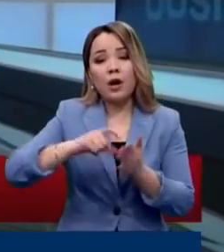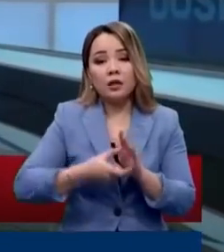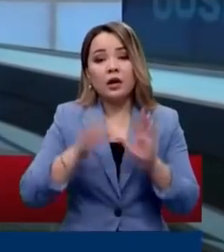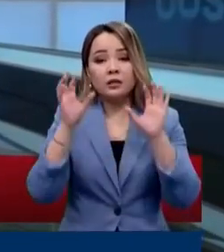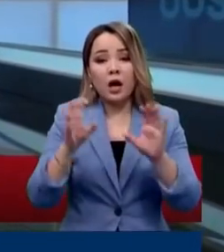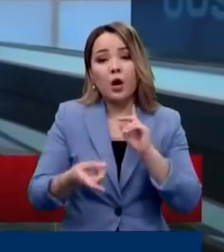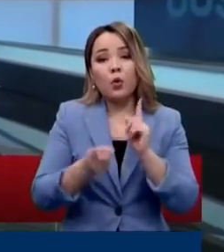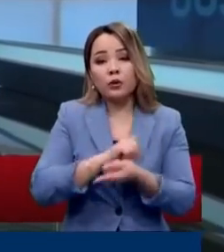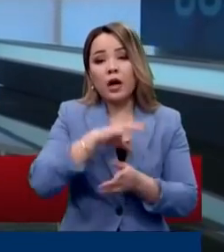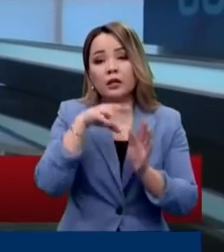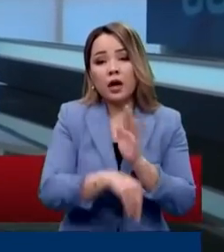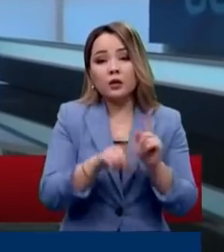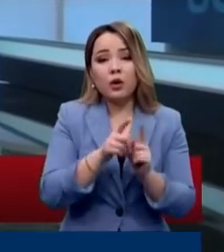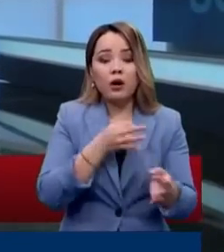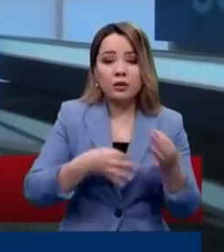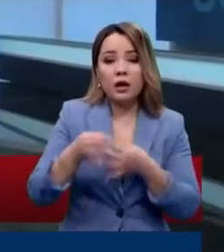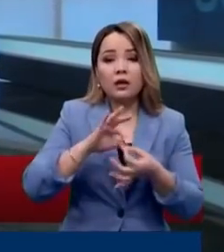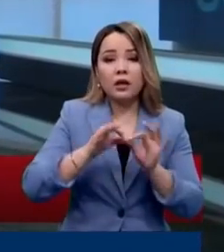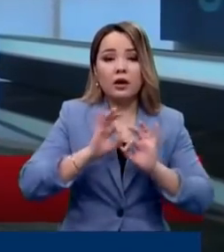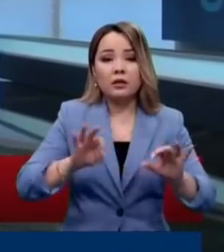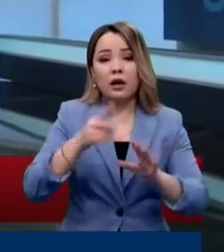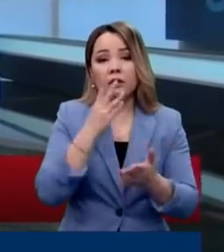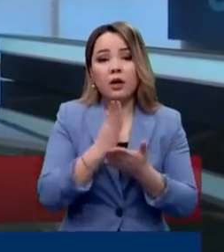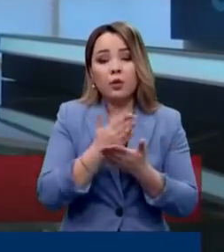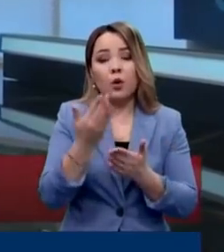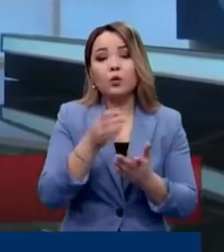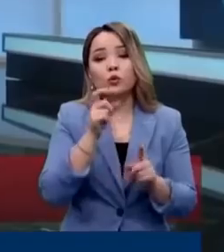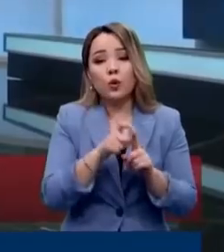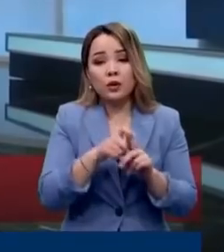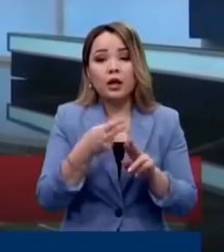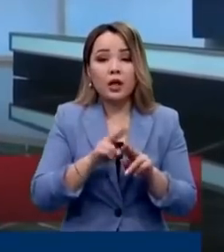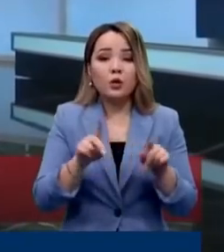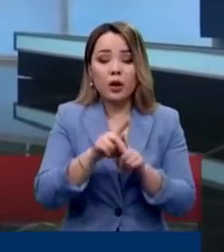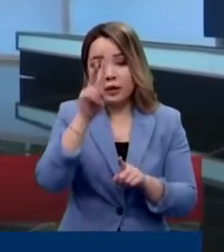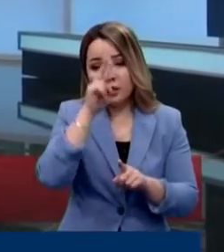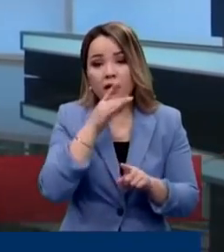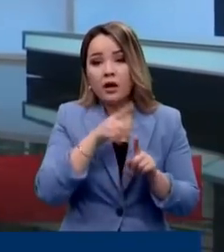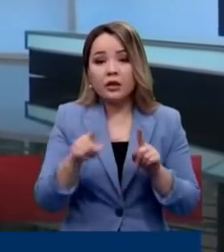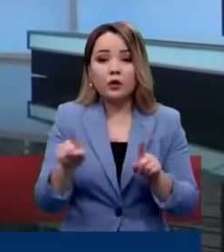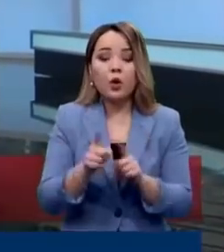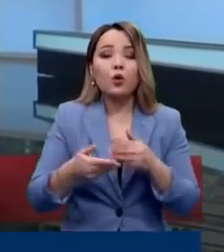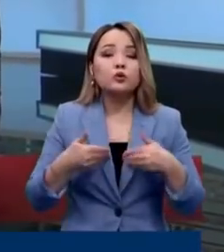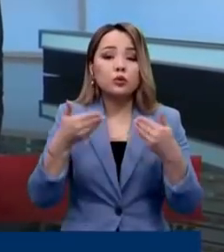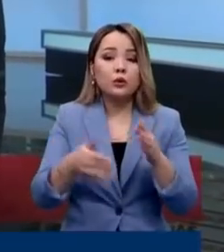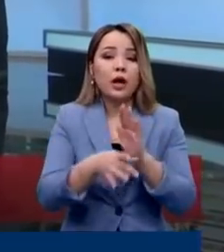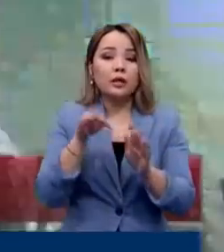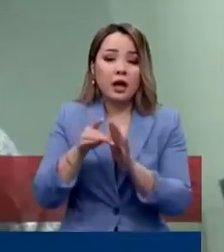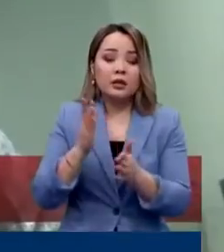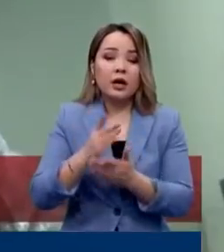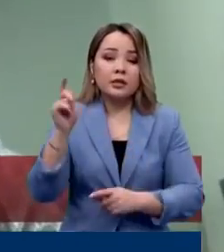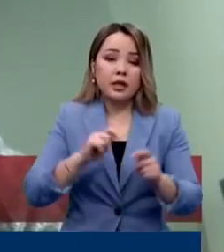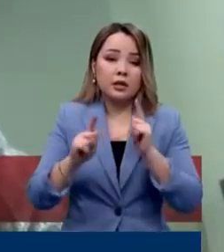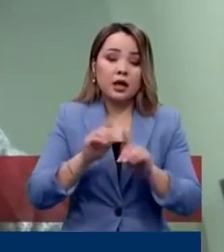заңға өзгерістер енгізу қызу жүріп жатқанын айтты. Оның сөзінше, алдағы 2 айда ұсыныстар іріктеліп, кезекті